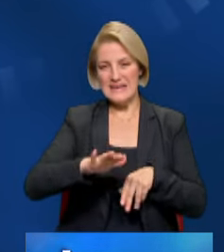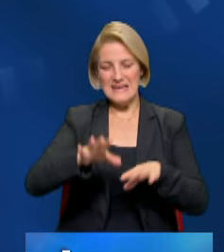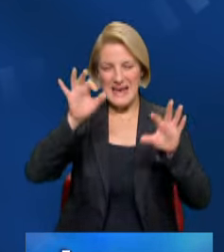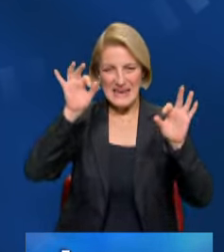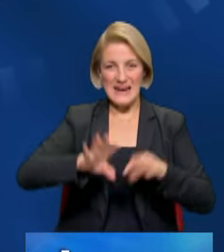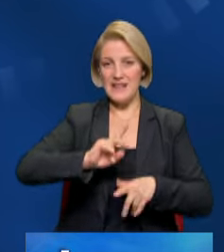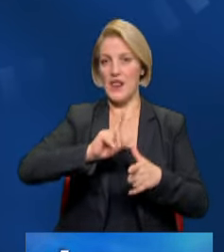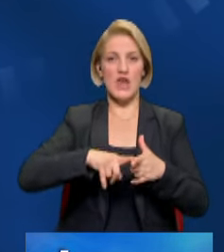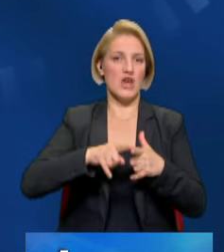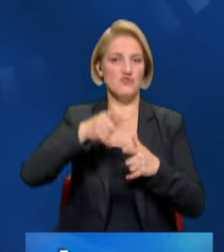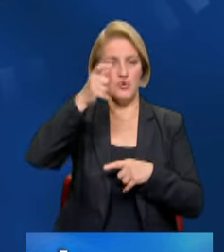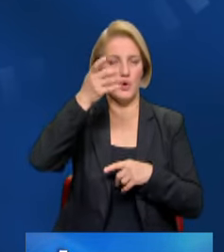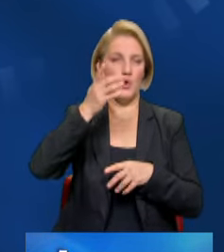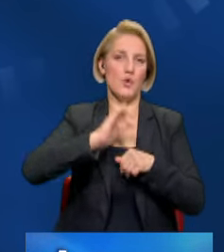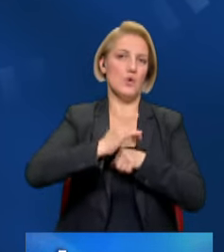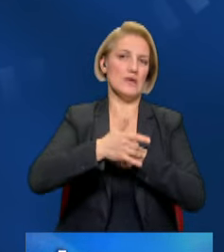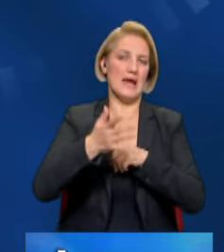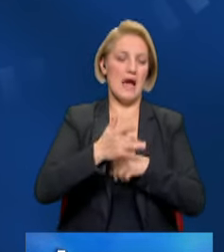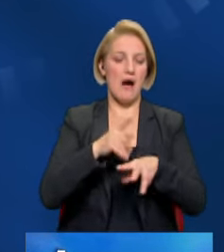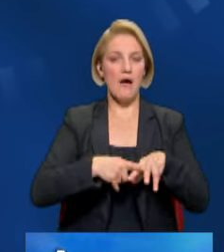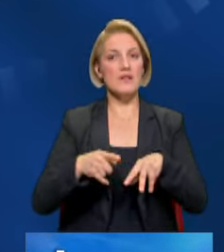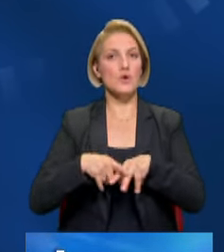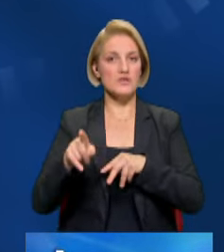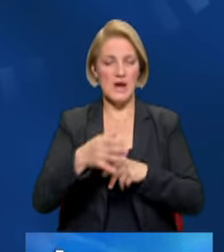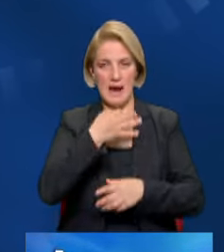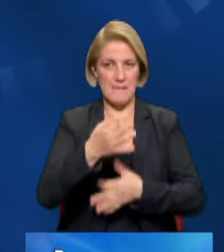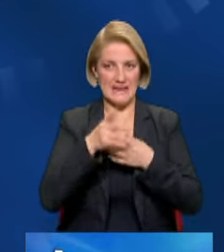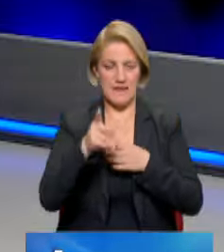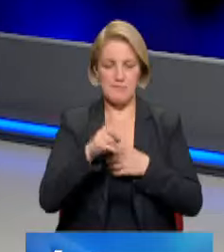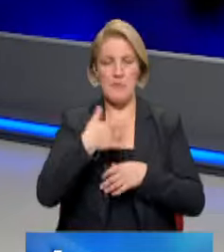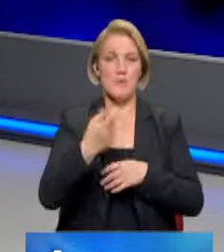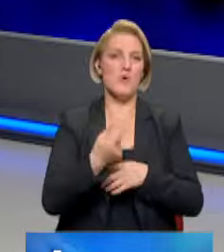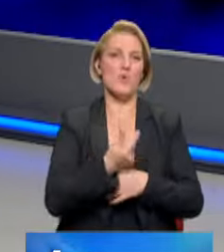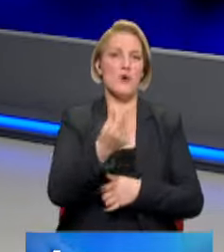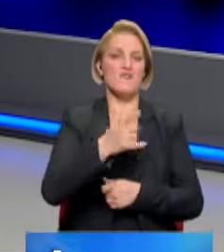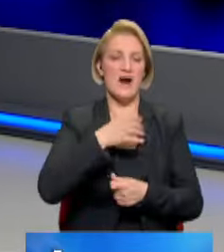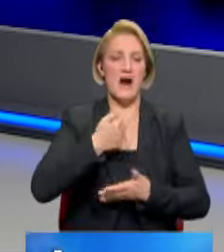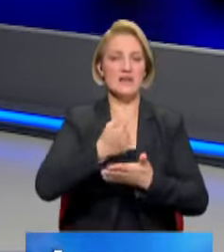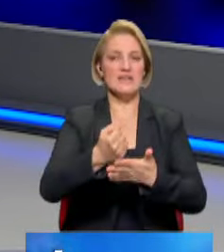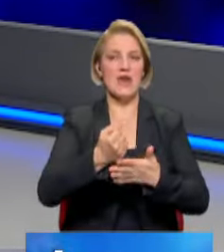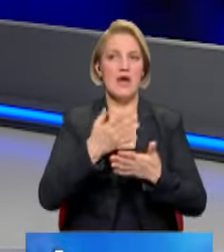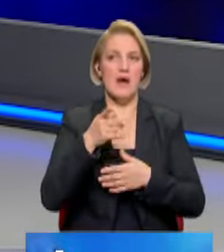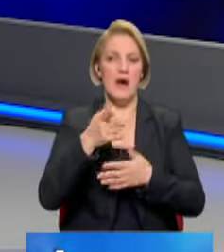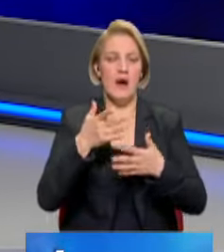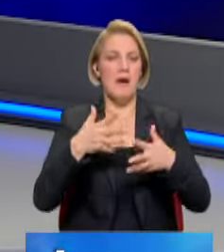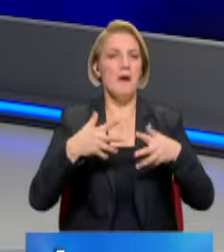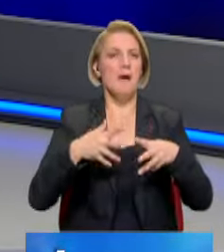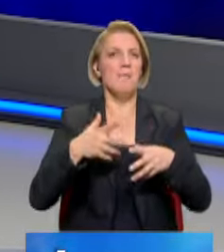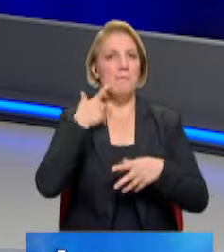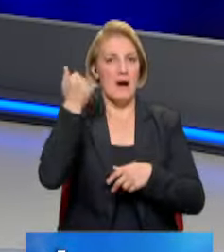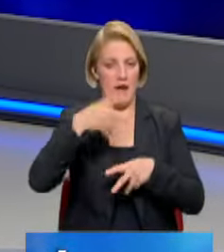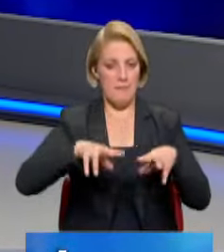Mehveş Evin Kısa Dalga'dan. Anadolu Ajansı'nda ise bir başka uyarı vardı. Hazine Bakanı Mehmet